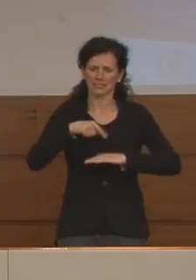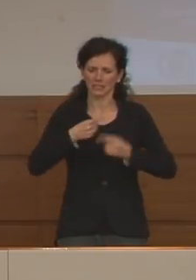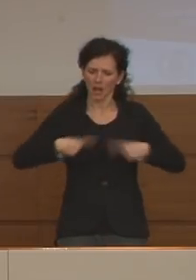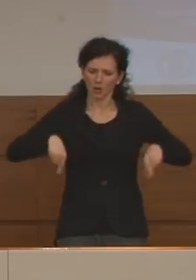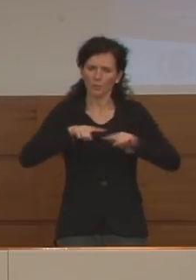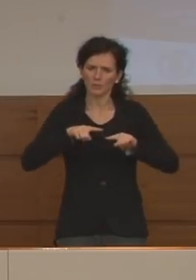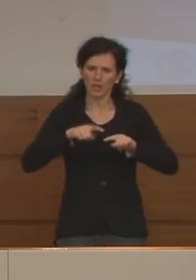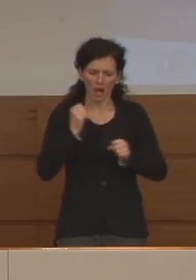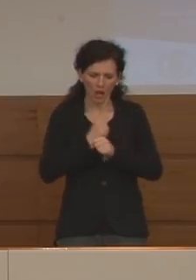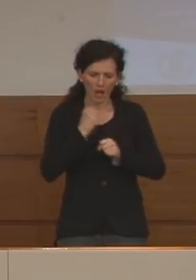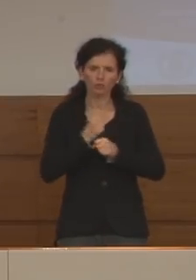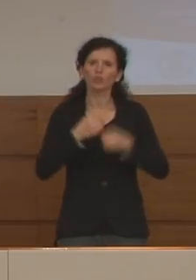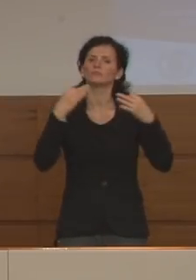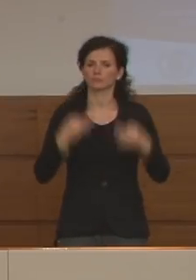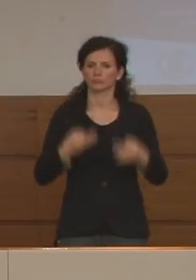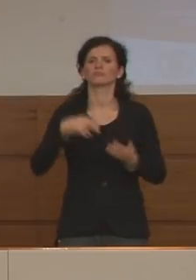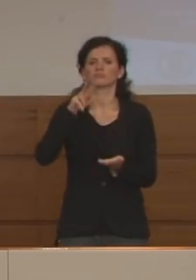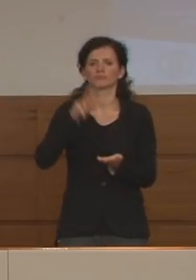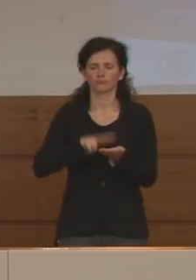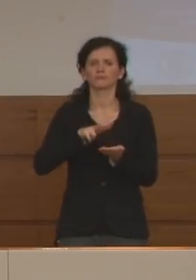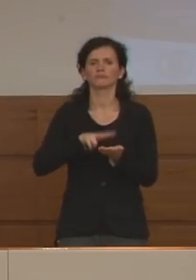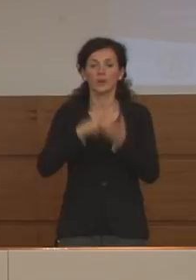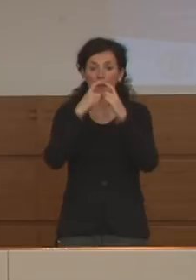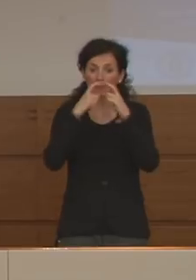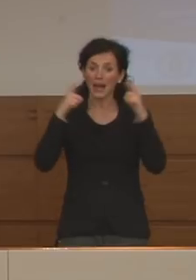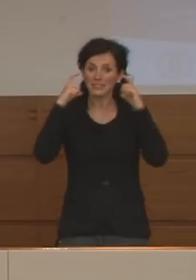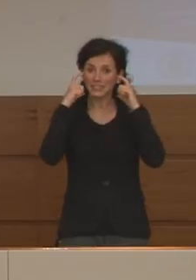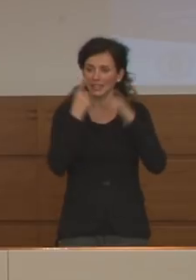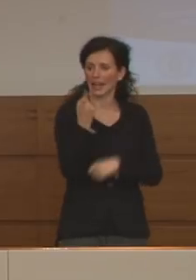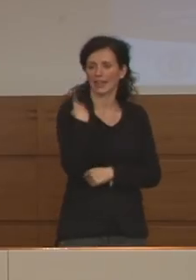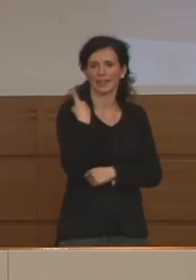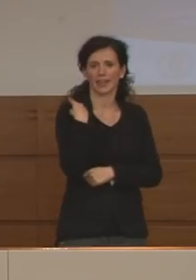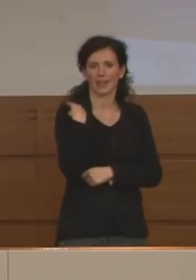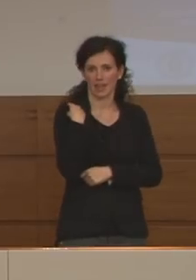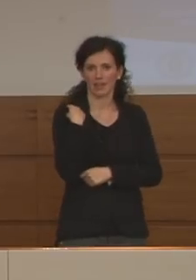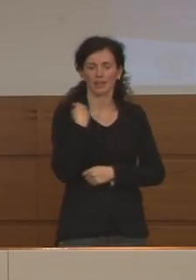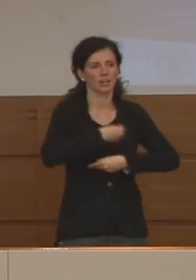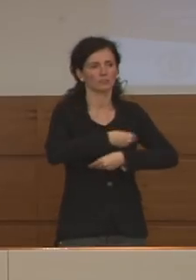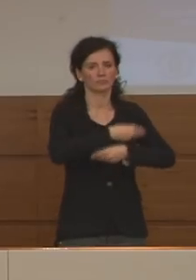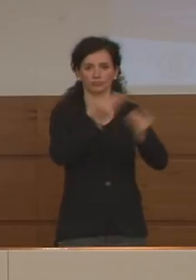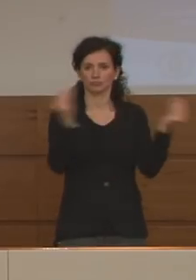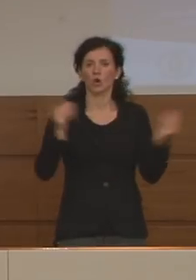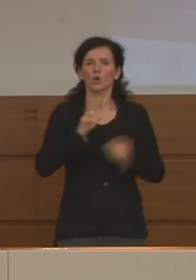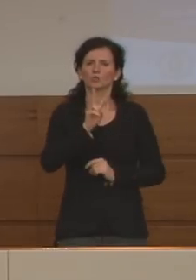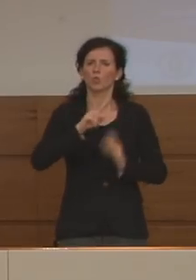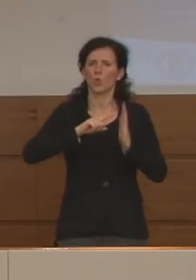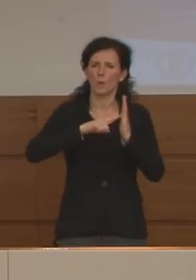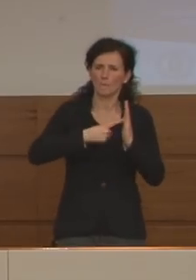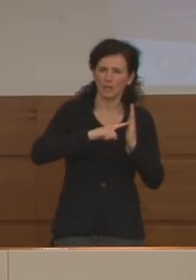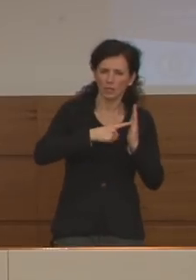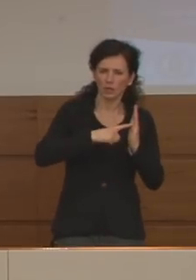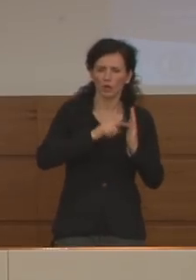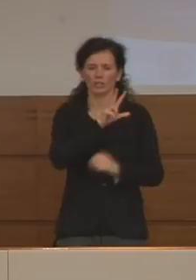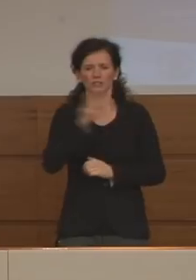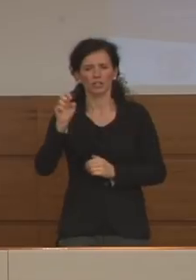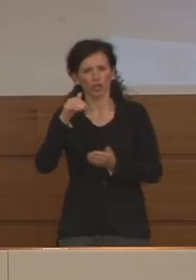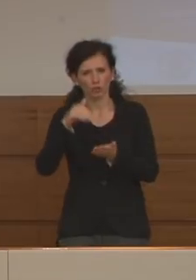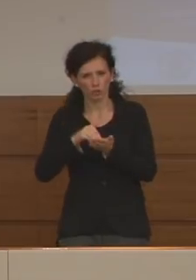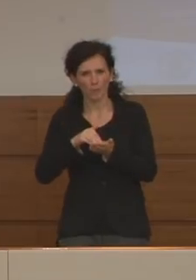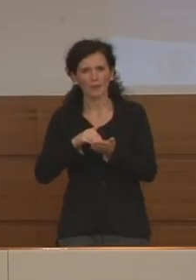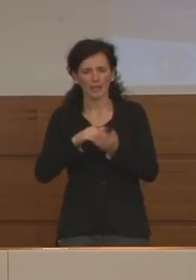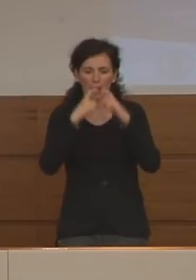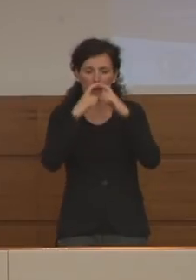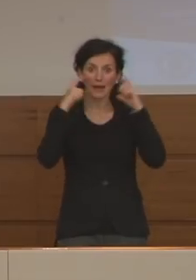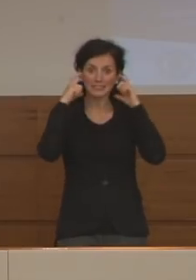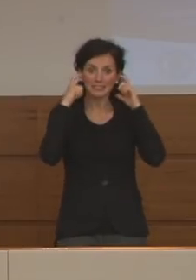le mascherine che erano state distribuite ieri 2.300.000 mascherine